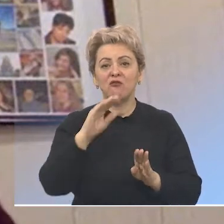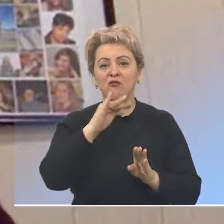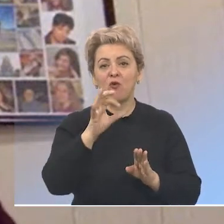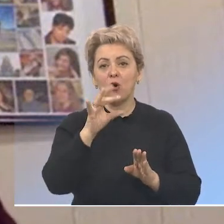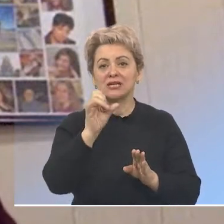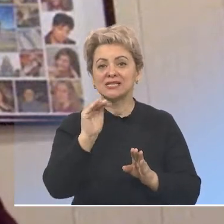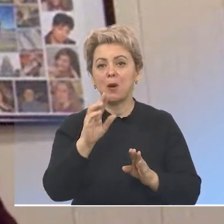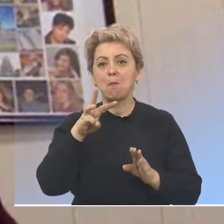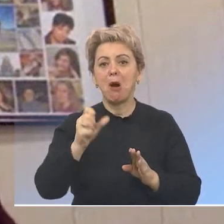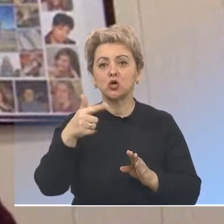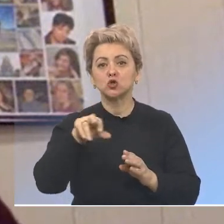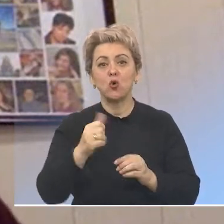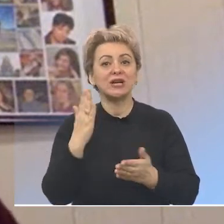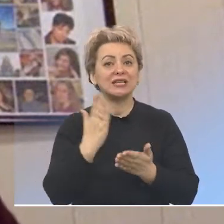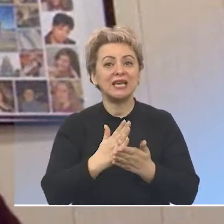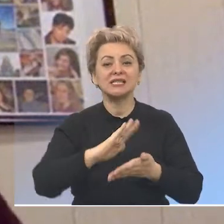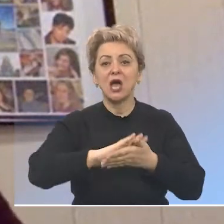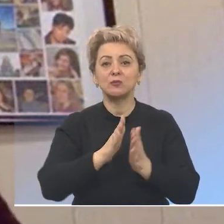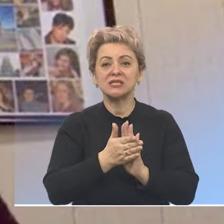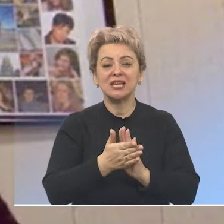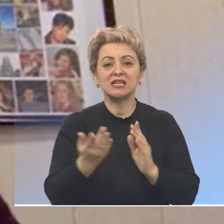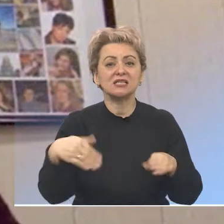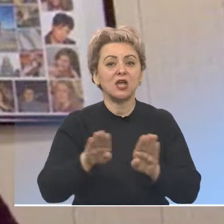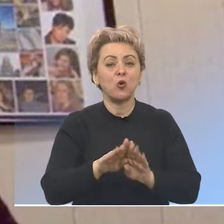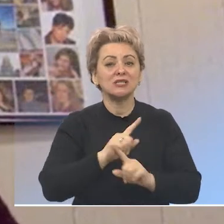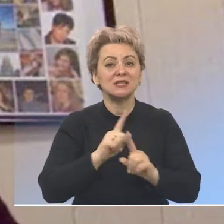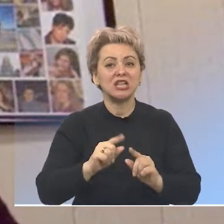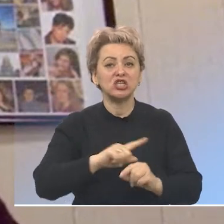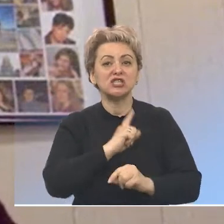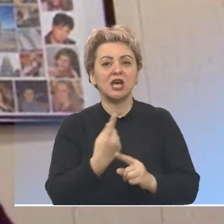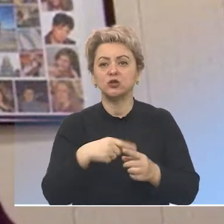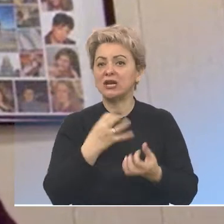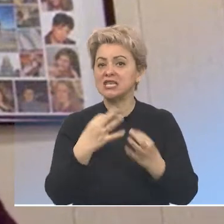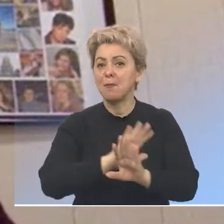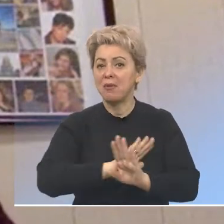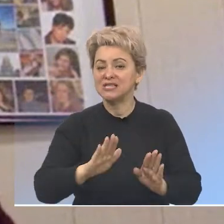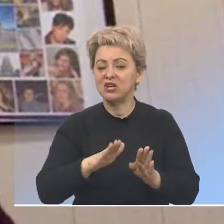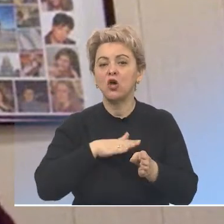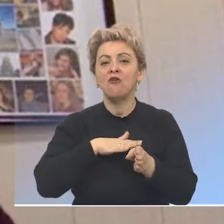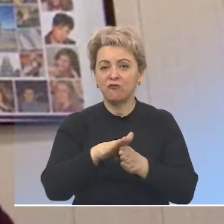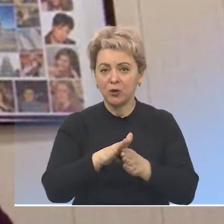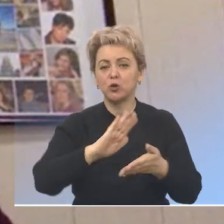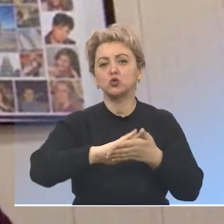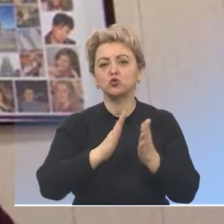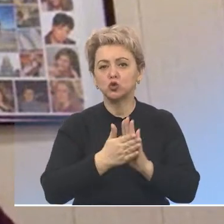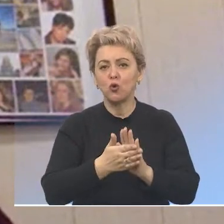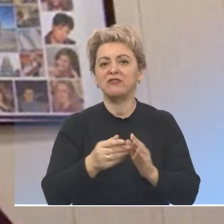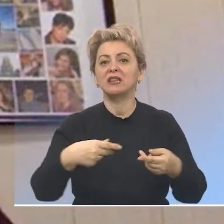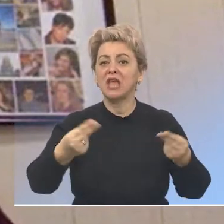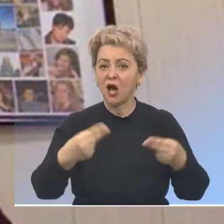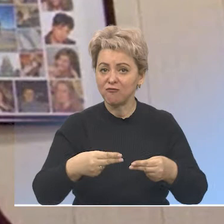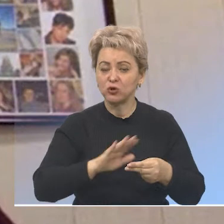когда просто есть обстоятельства непреодолимой силы, которые не позволяют выполнить условия договора ни